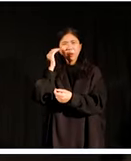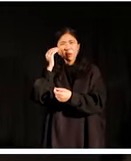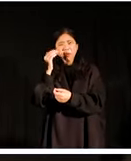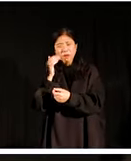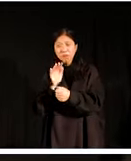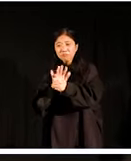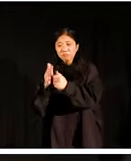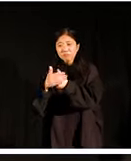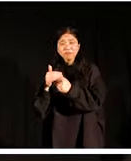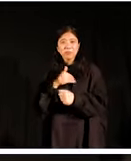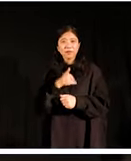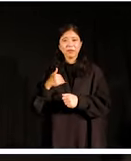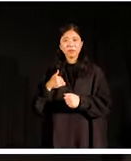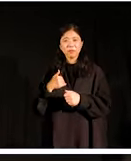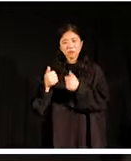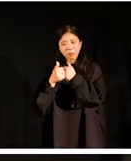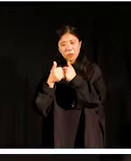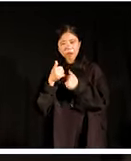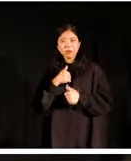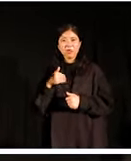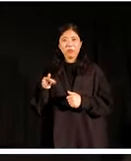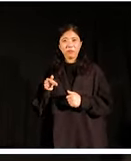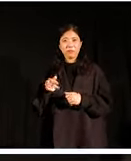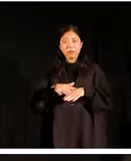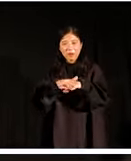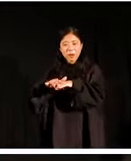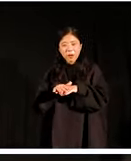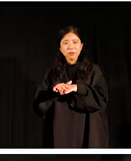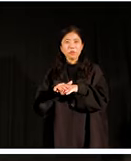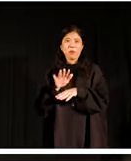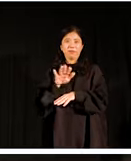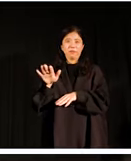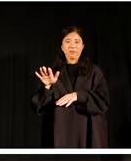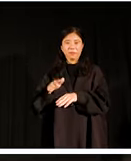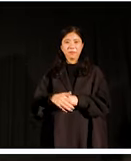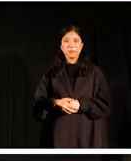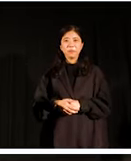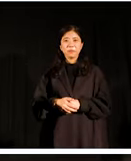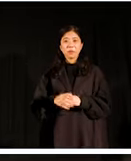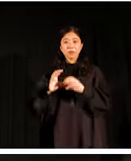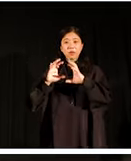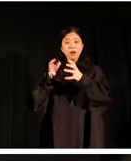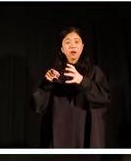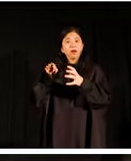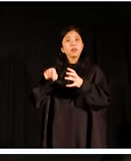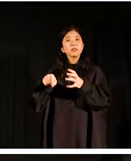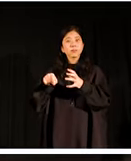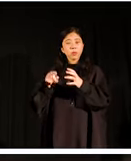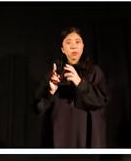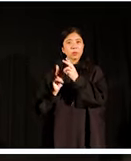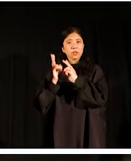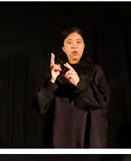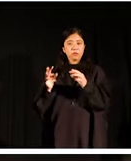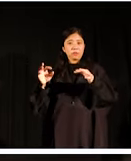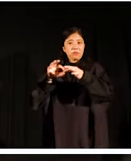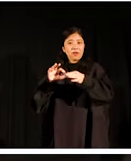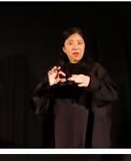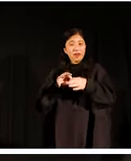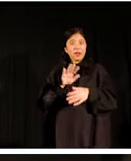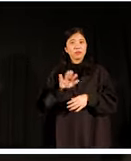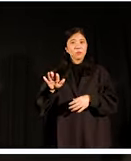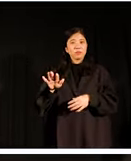しまそういったネットワークがあの沖縄は全まだ生きてるっていう思うんですねで海外にいってもそういった沖縄っていうのでで繋がったりする